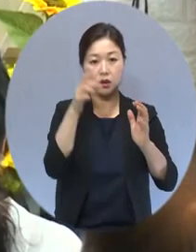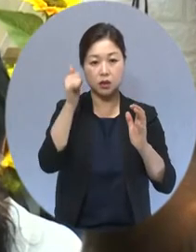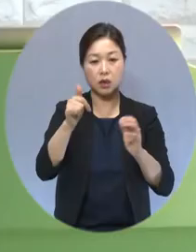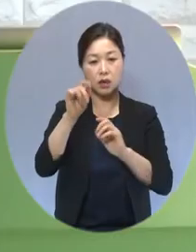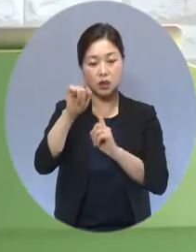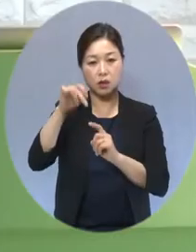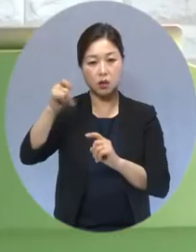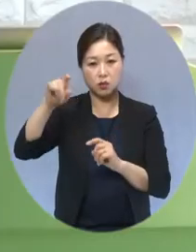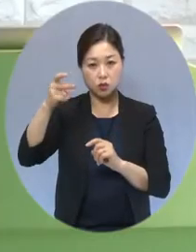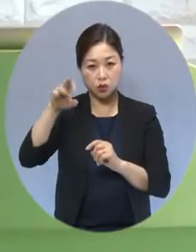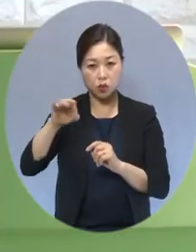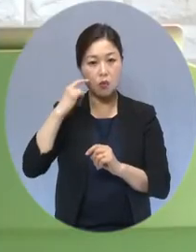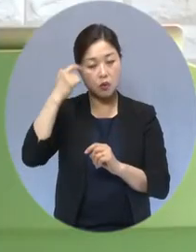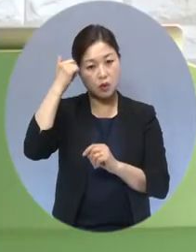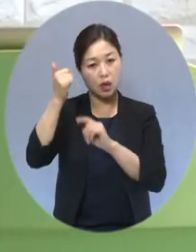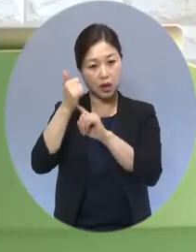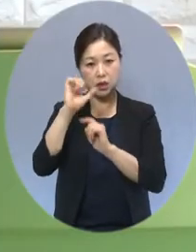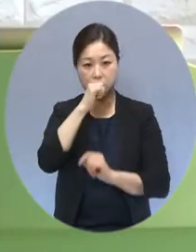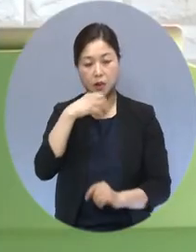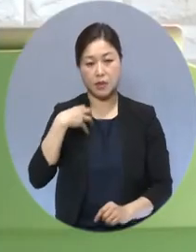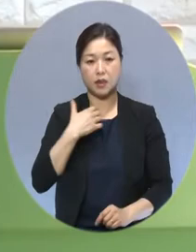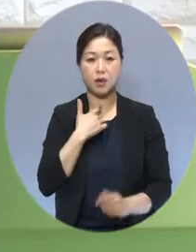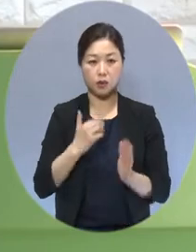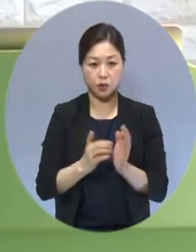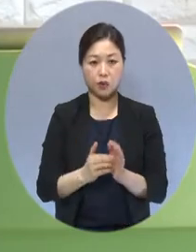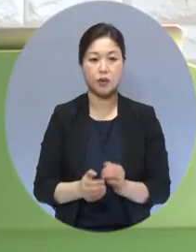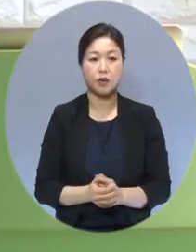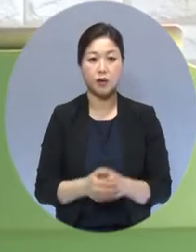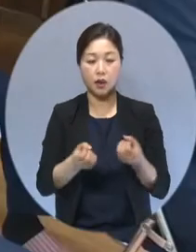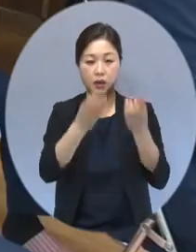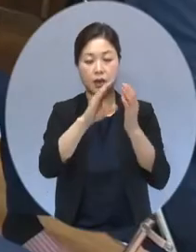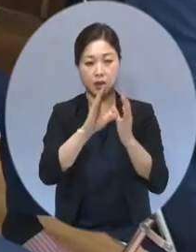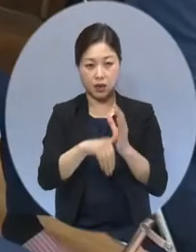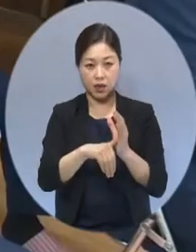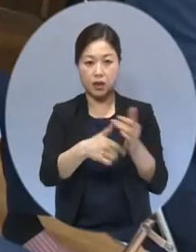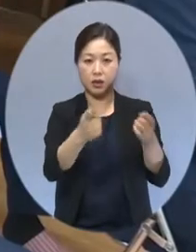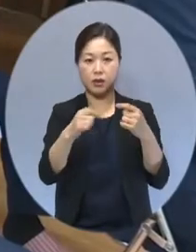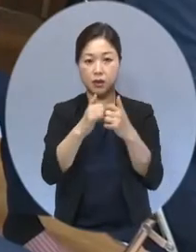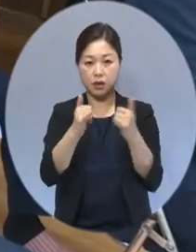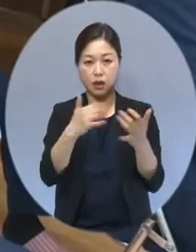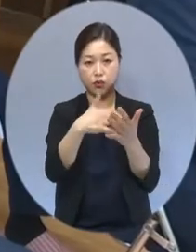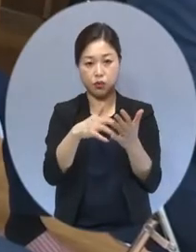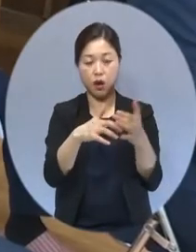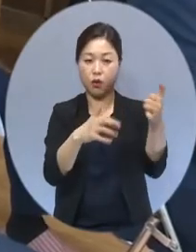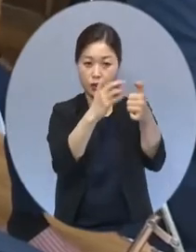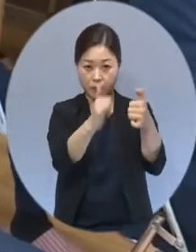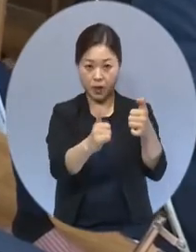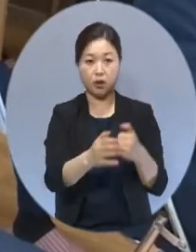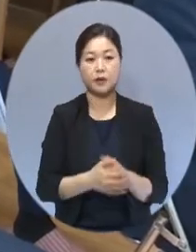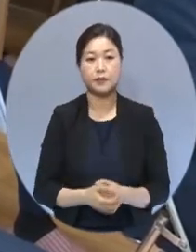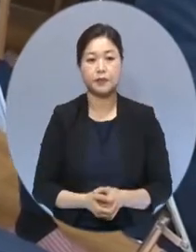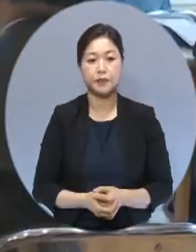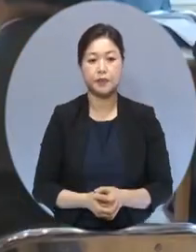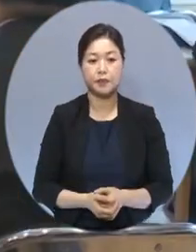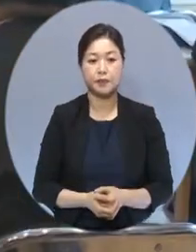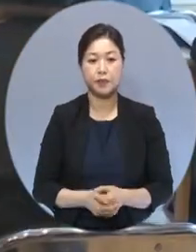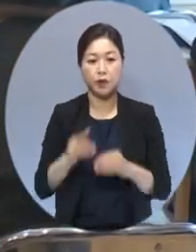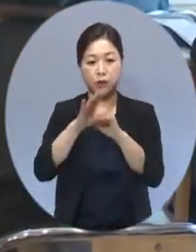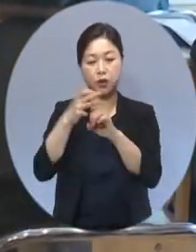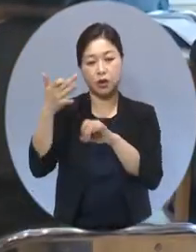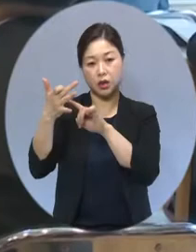인도로 진행됐습니다. 이날 행사에는 50여 명의 각계 인사들이 참석했고